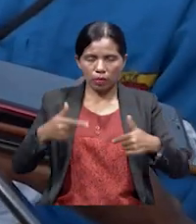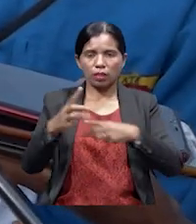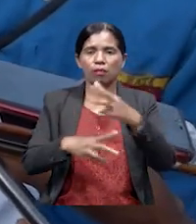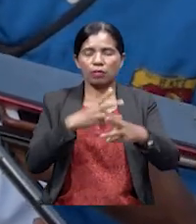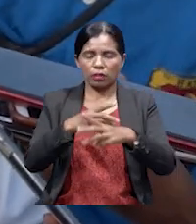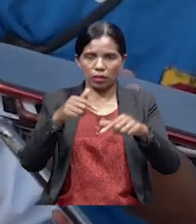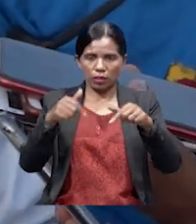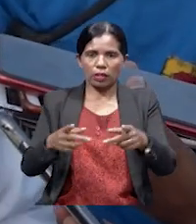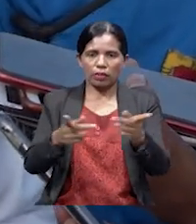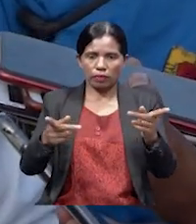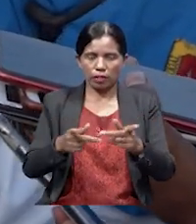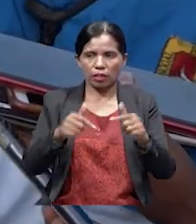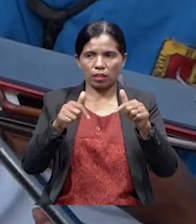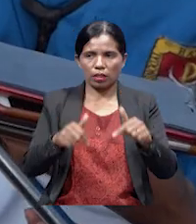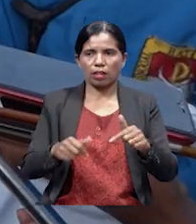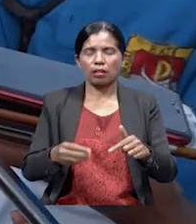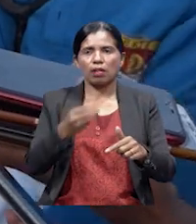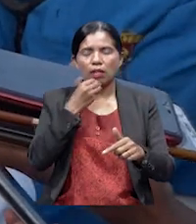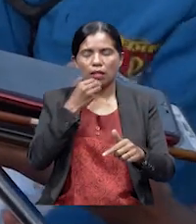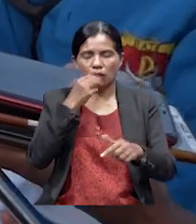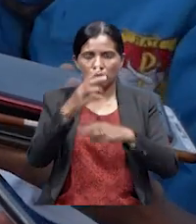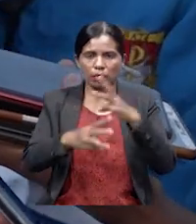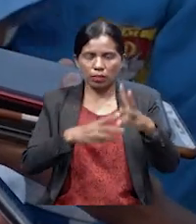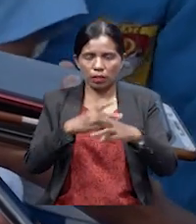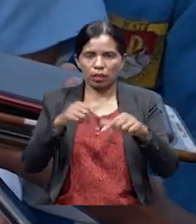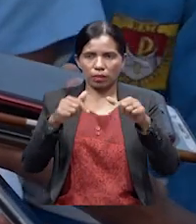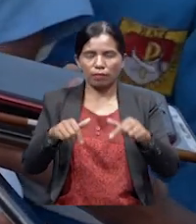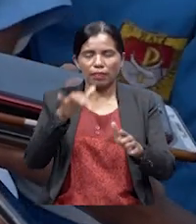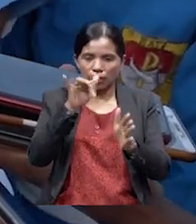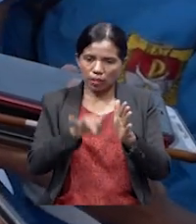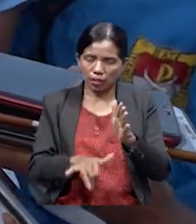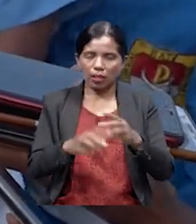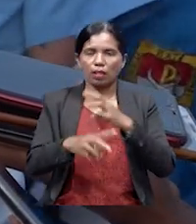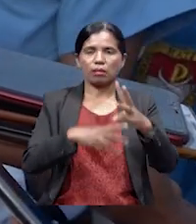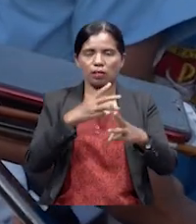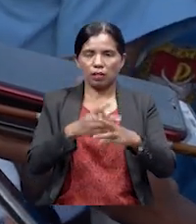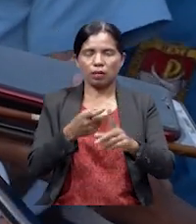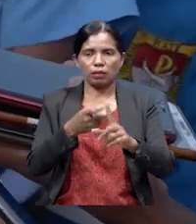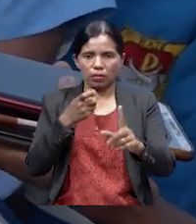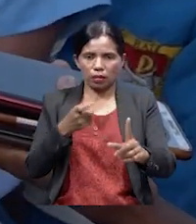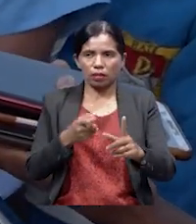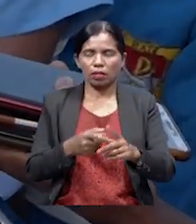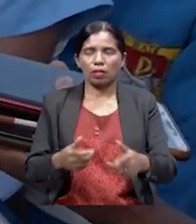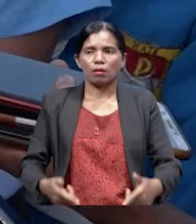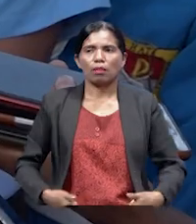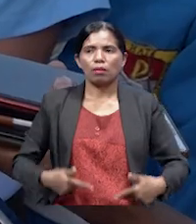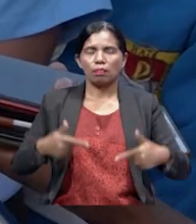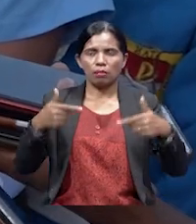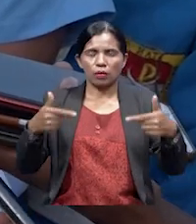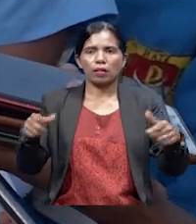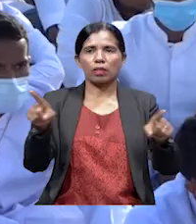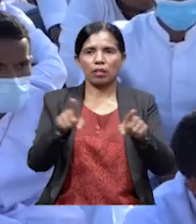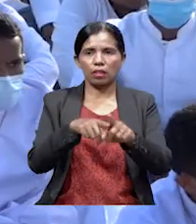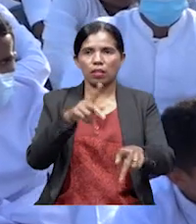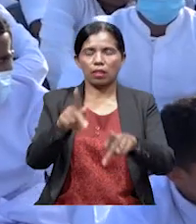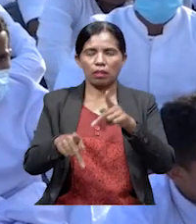ya ambiente idane Hang aihan munu dan inian, hela iha munu dan inian, husi nemak nia, moris nia inkarna nia an, iha